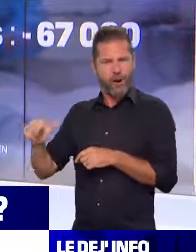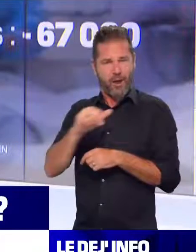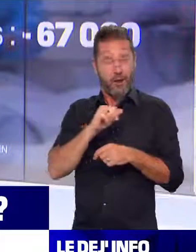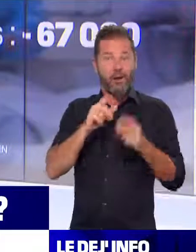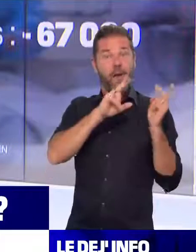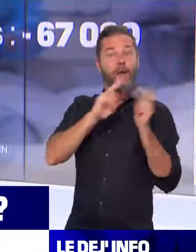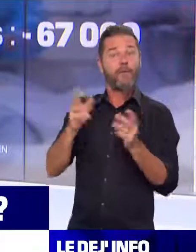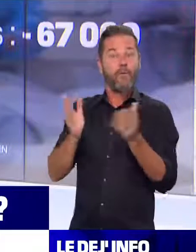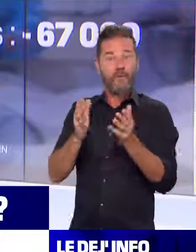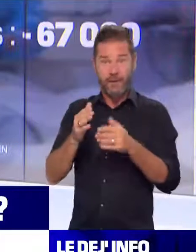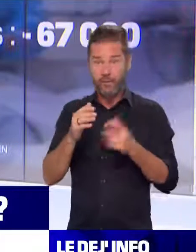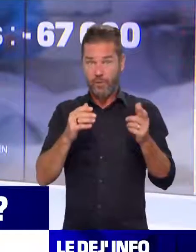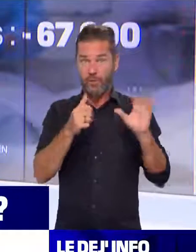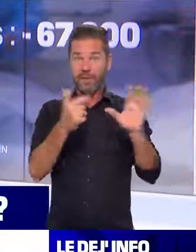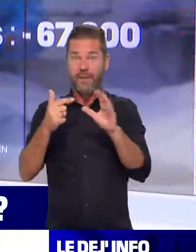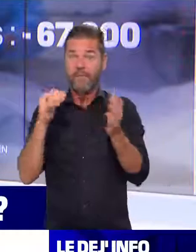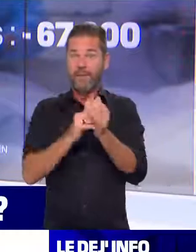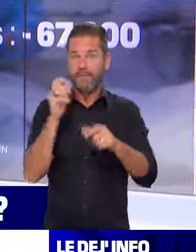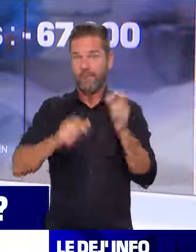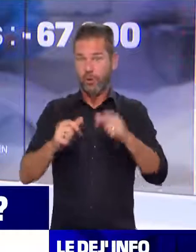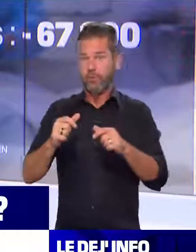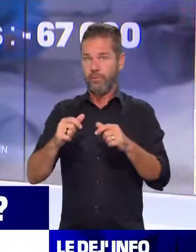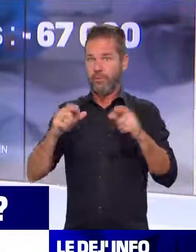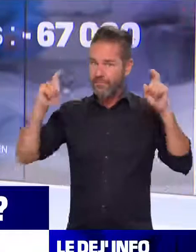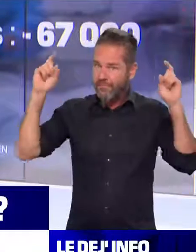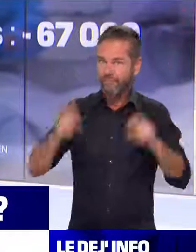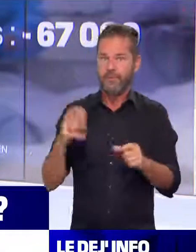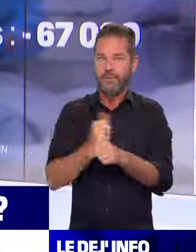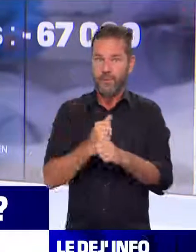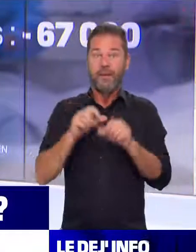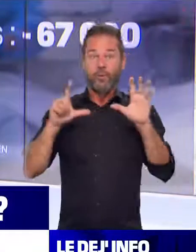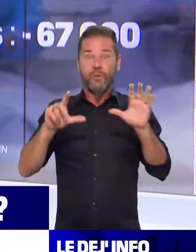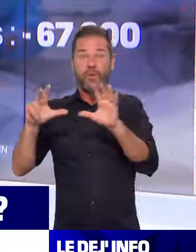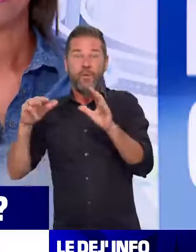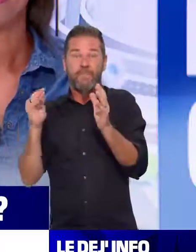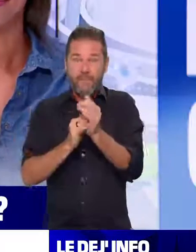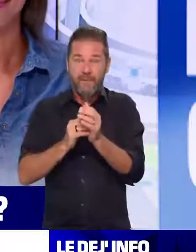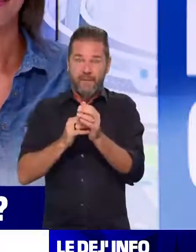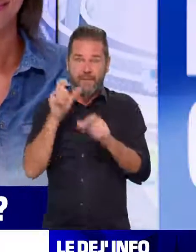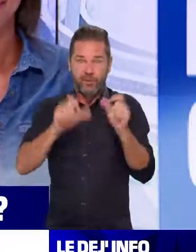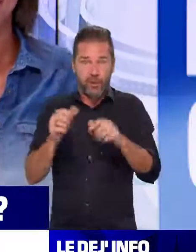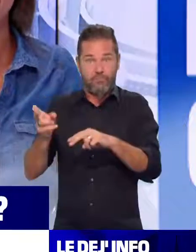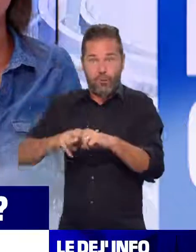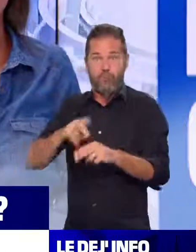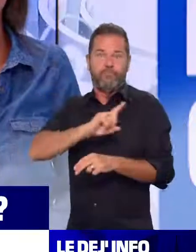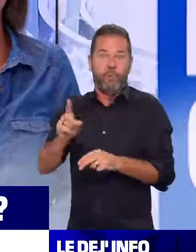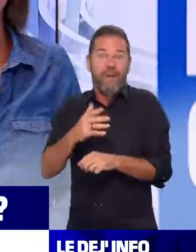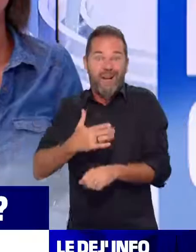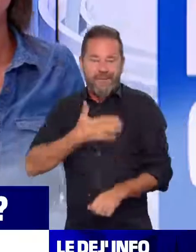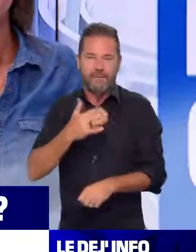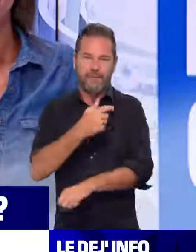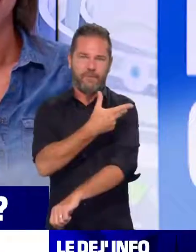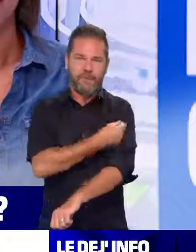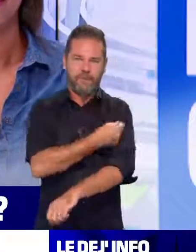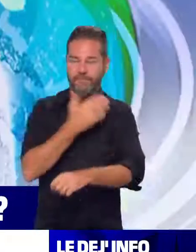sont vaccinés contre les non-vaccinés et moins 78 000 décès à l'hôpital. Merci beaucoup Fanny. Et si ce sujet vous